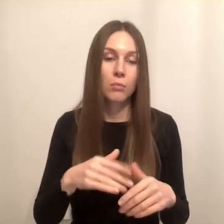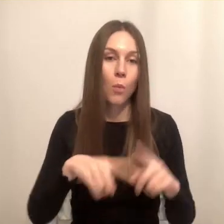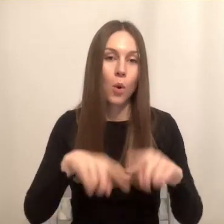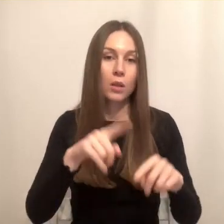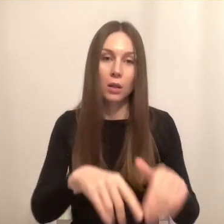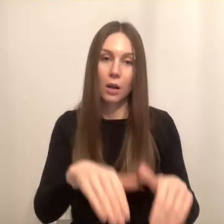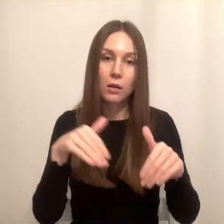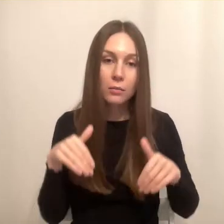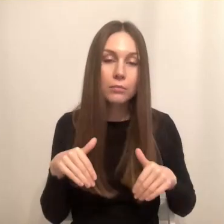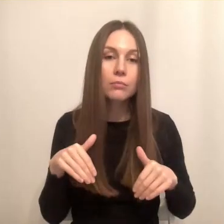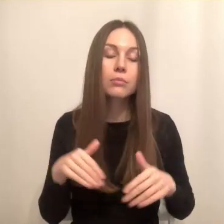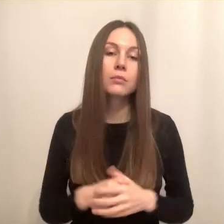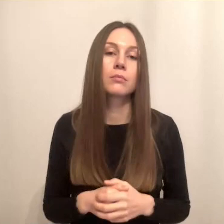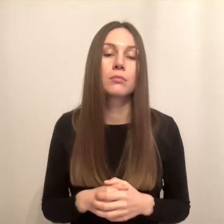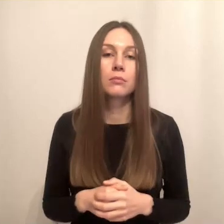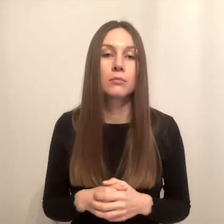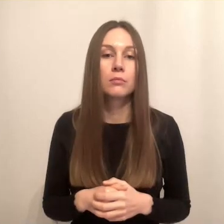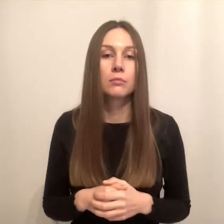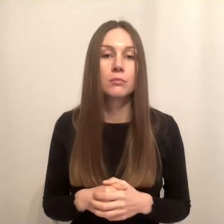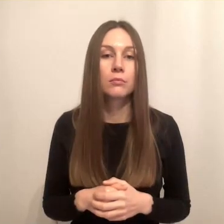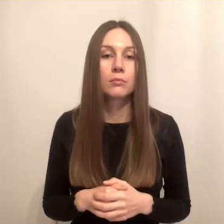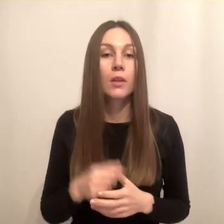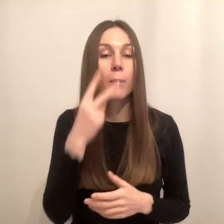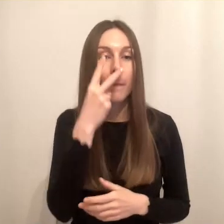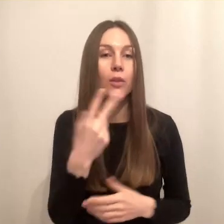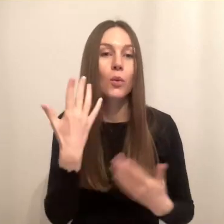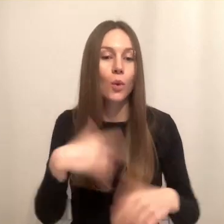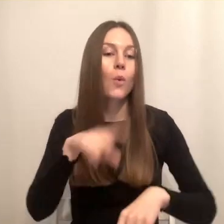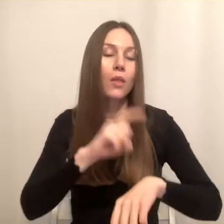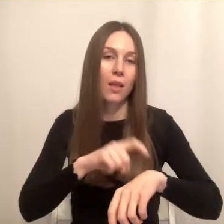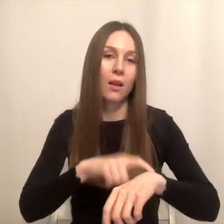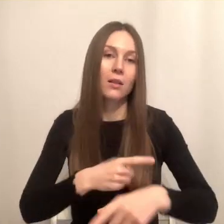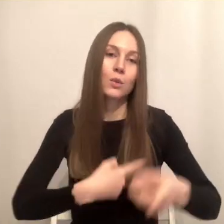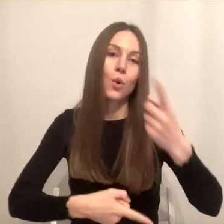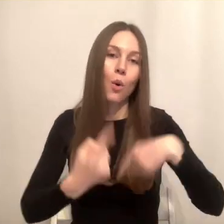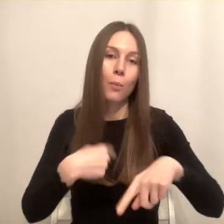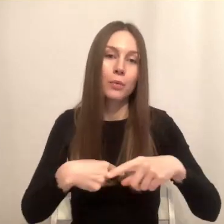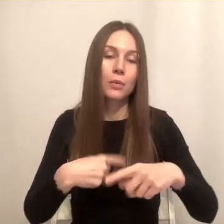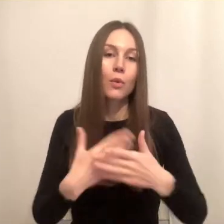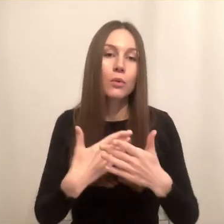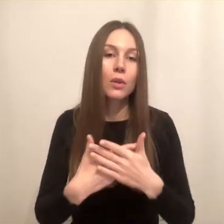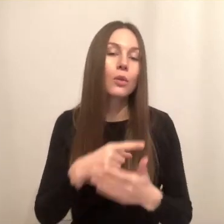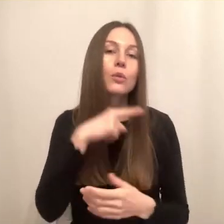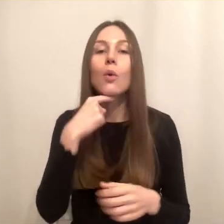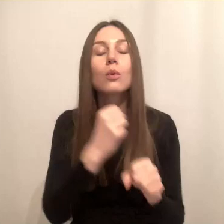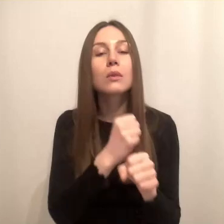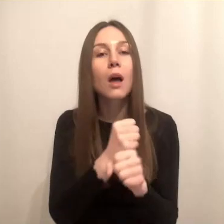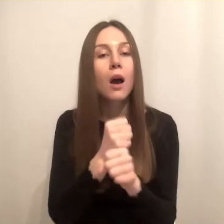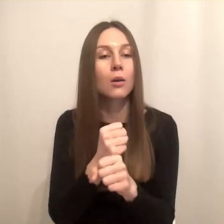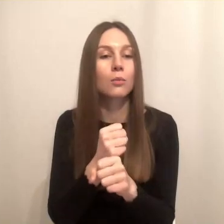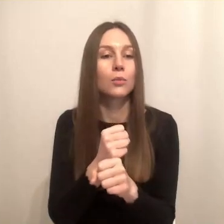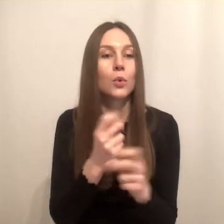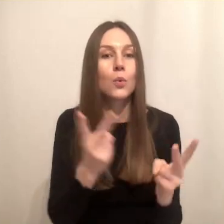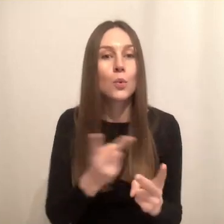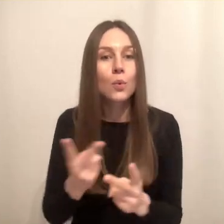tačiau matau, kad laikas grįžti, kadangi yra daug nepadarytų darbų ir kuriuos aš manau